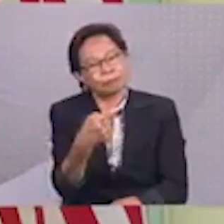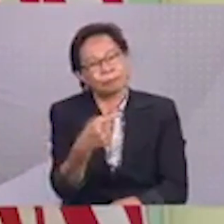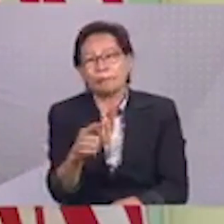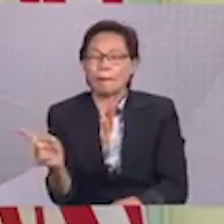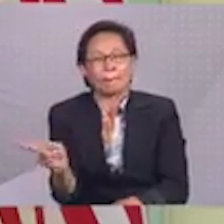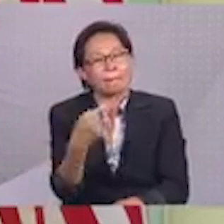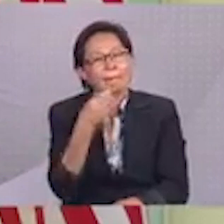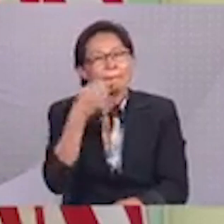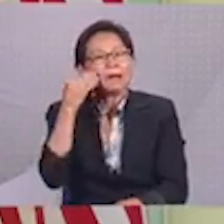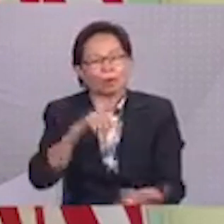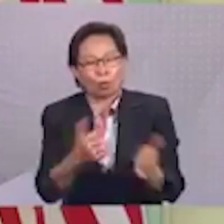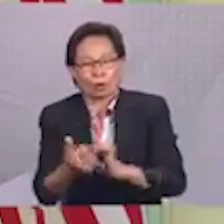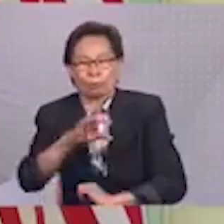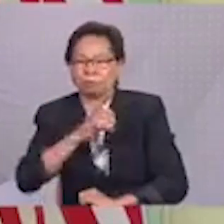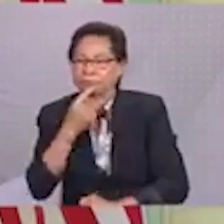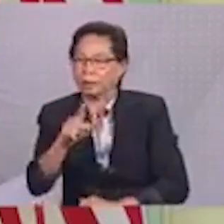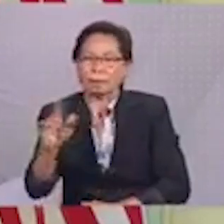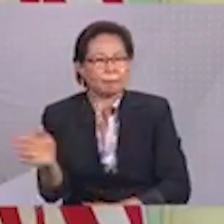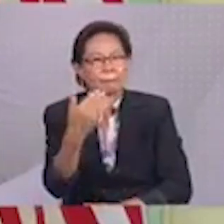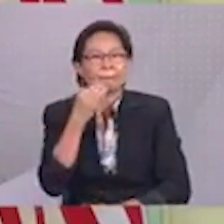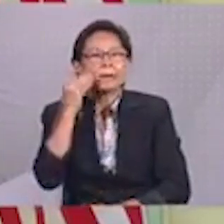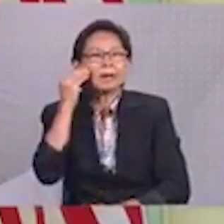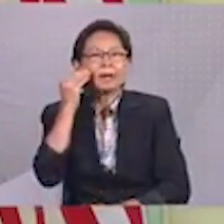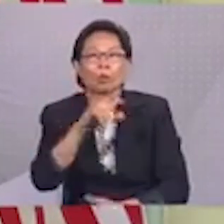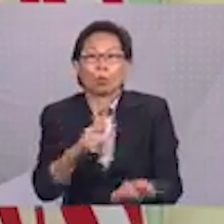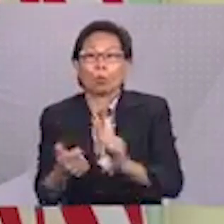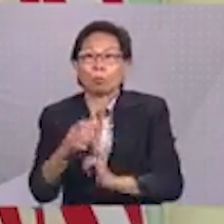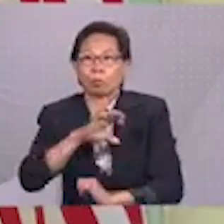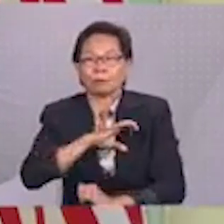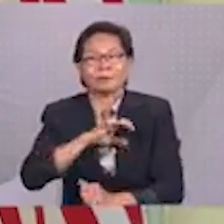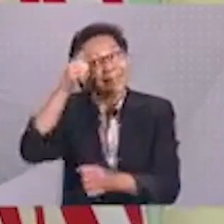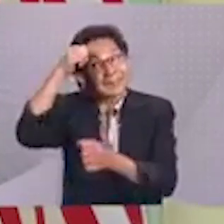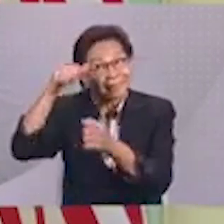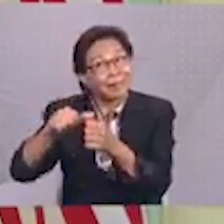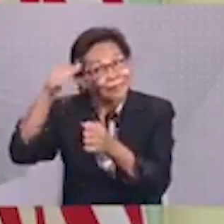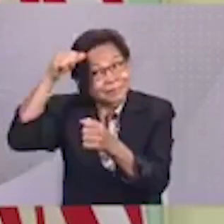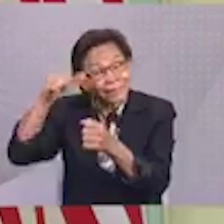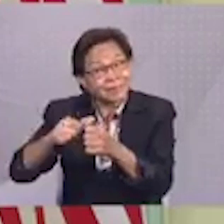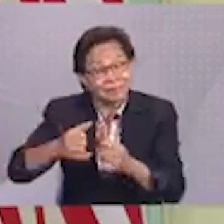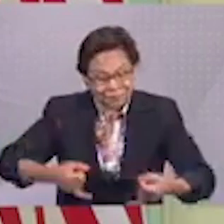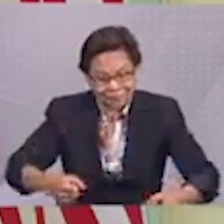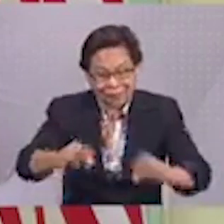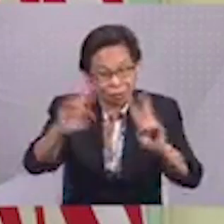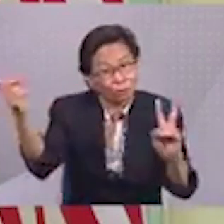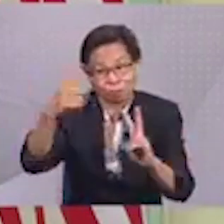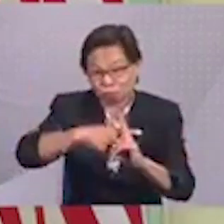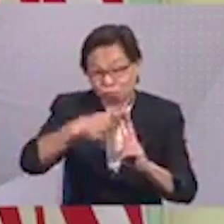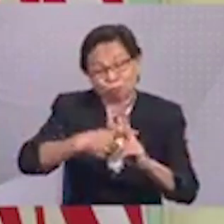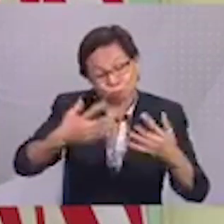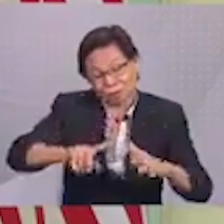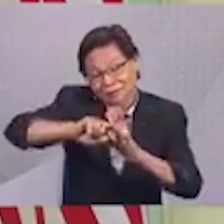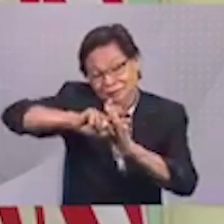oleh PDRM. Jadi saya nak ingatkan bahawa sekatan jalan raya telah pun